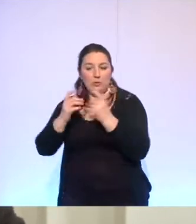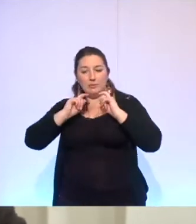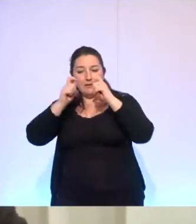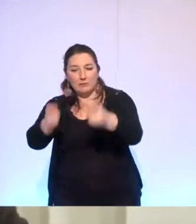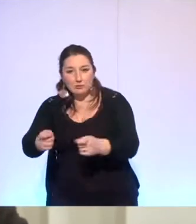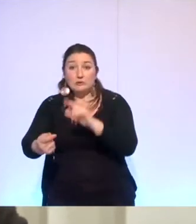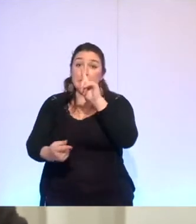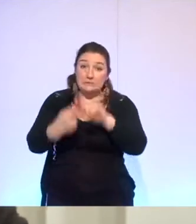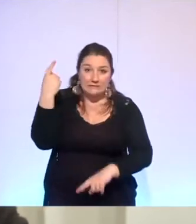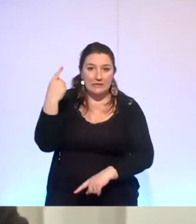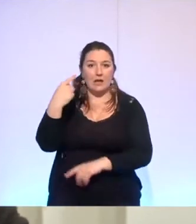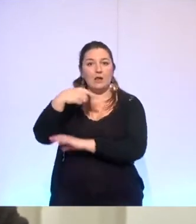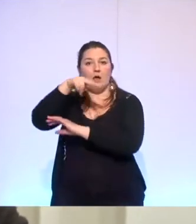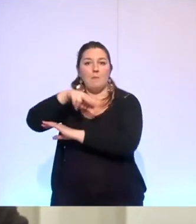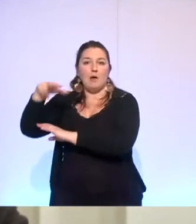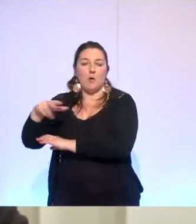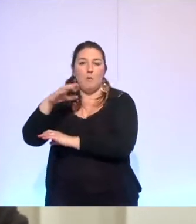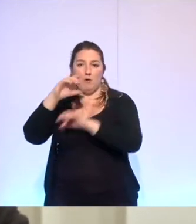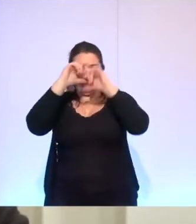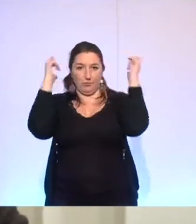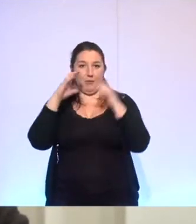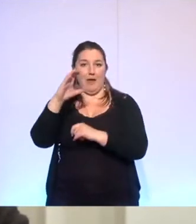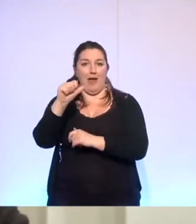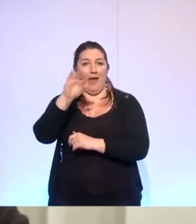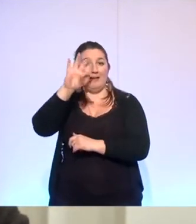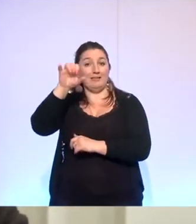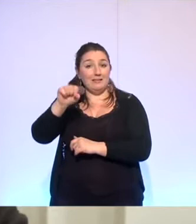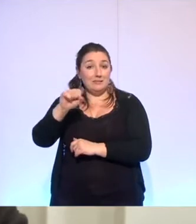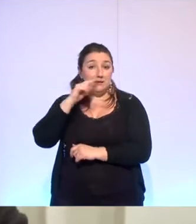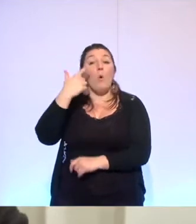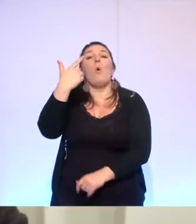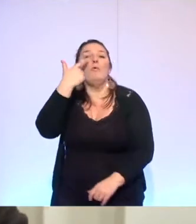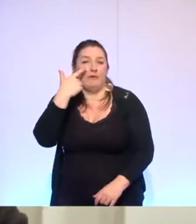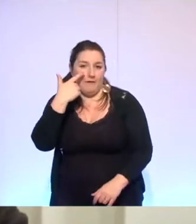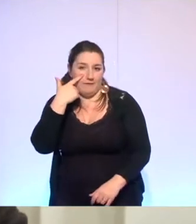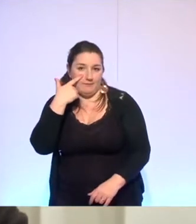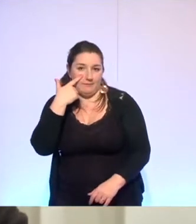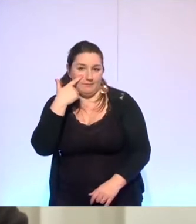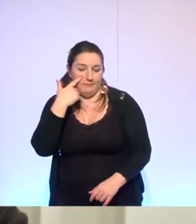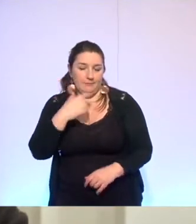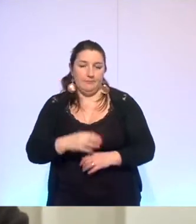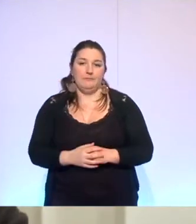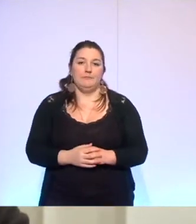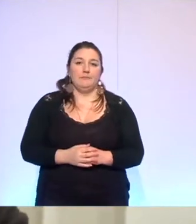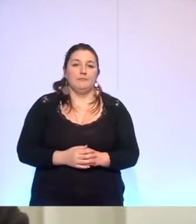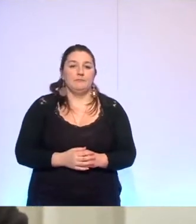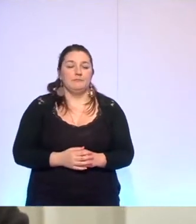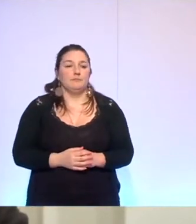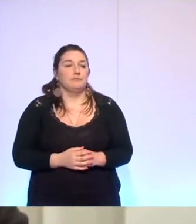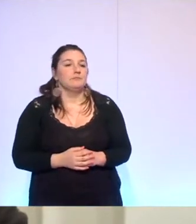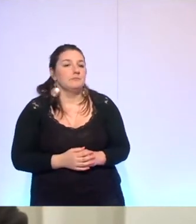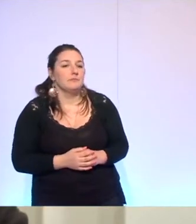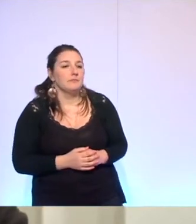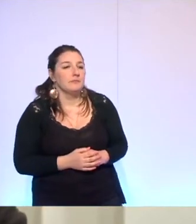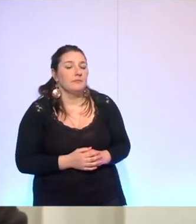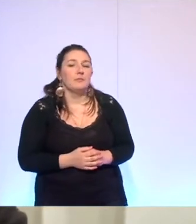logements d'Actis, le premier bailleur social de la ville. Nous verrons bien